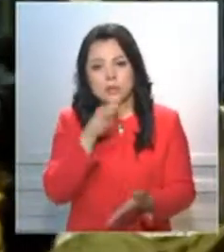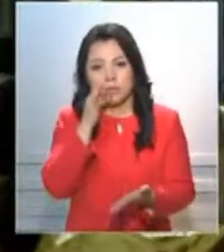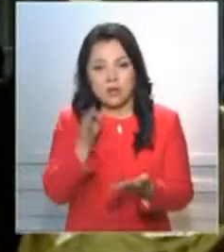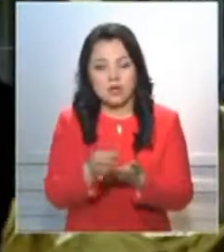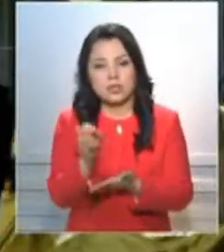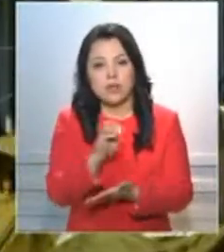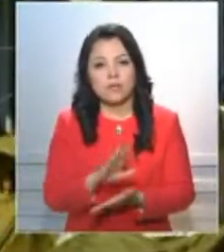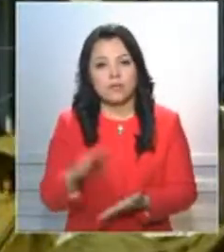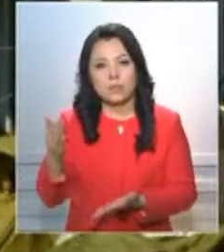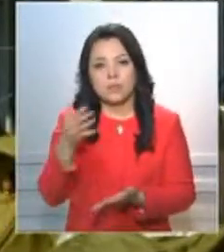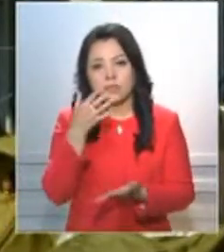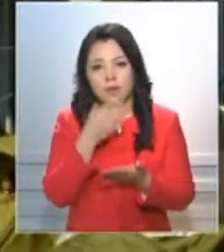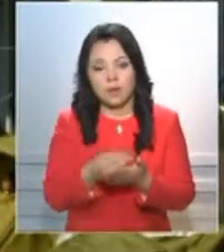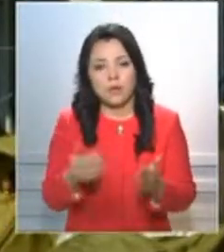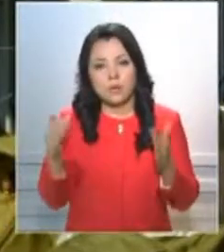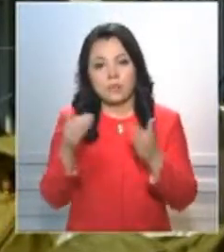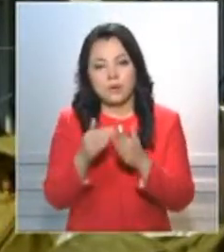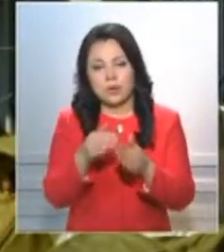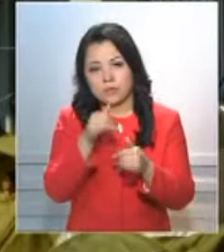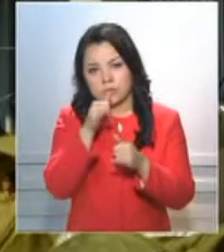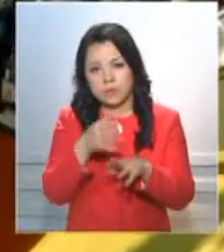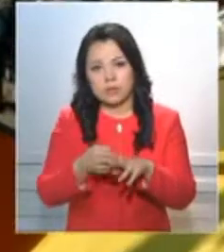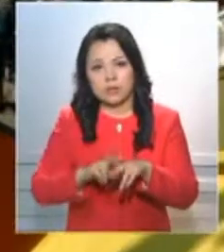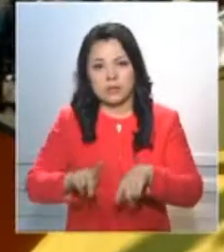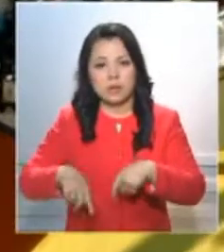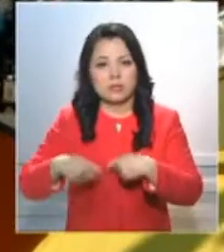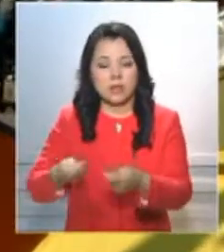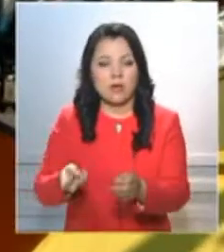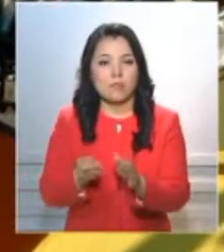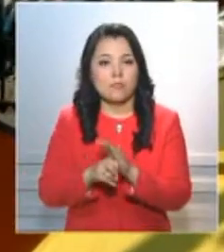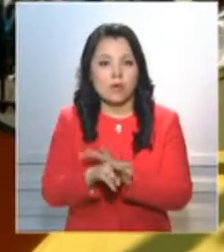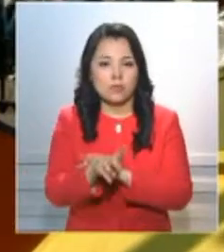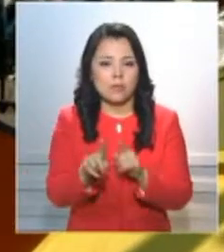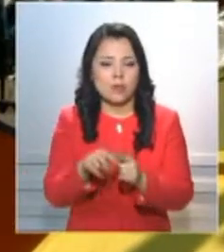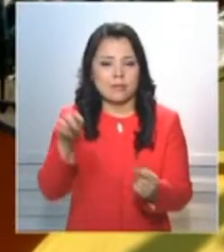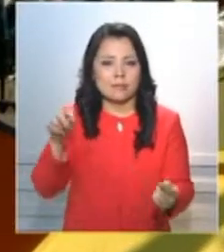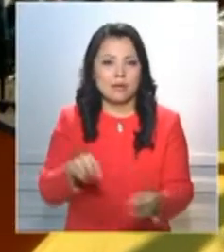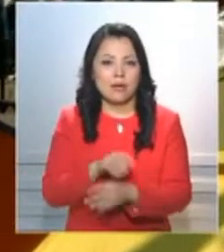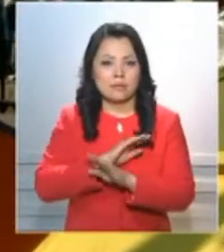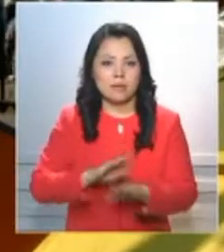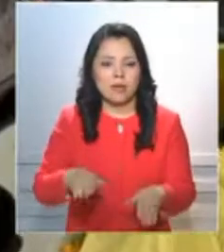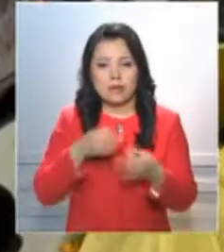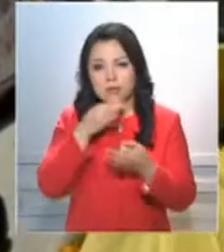Еуропа мұндайларды баспана алуға құқығы жоқ, немесе босқын мәртебесіне лайықсыз деп таныған.